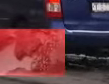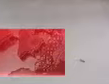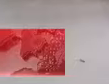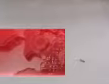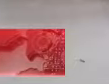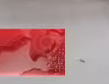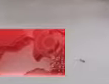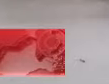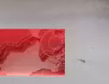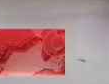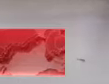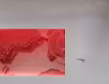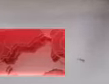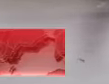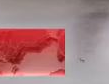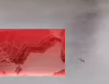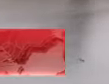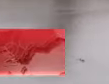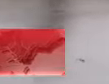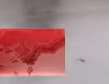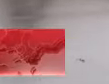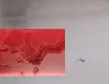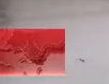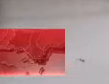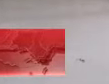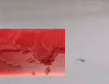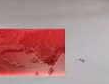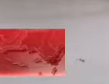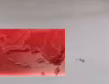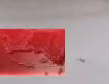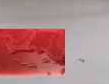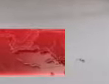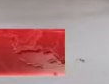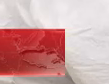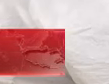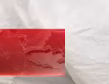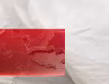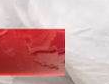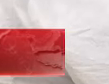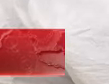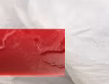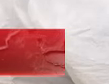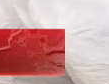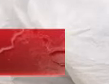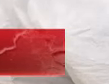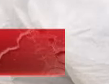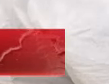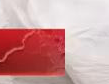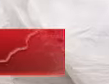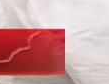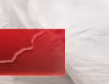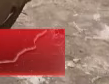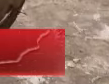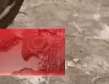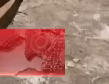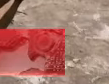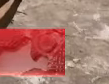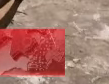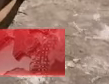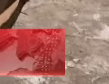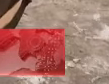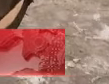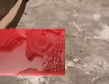лишь бы успеть переобуть своих железных коней и предотвратить тем самым аварии на дорогах. Во сколько обходится автовладельцам смена летней резины и